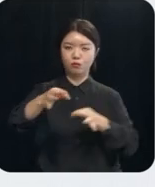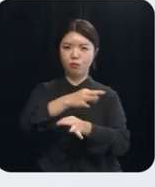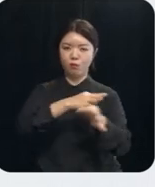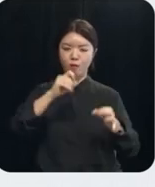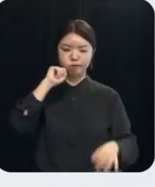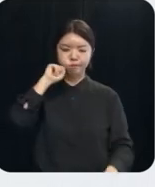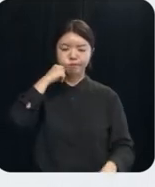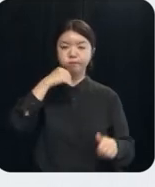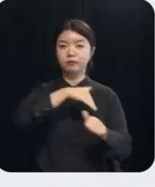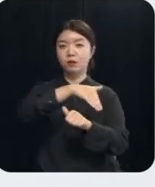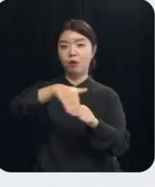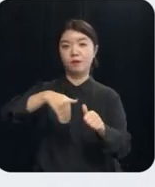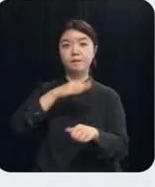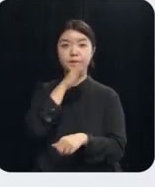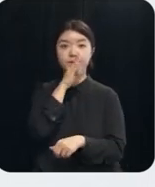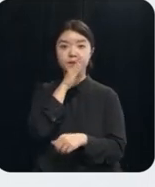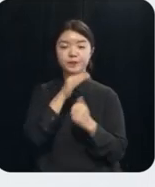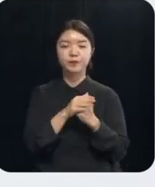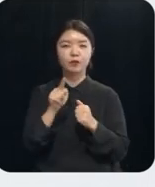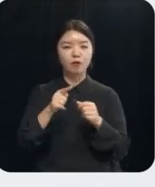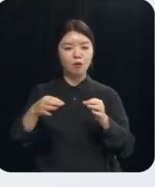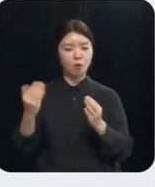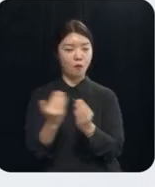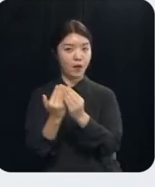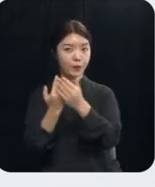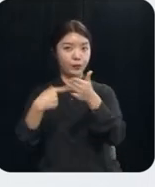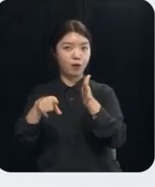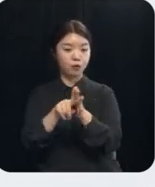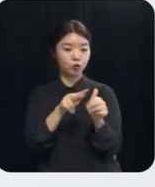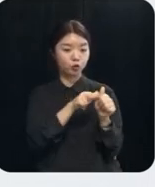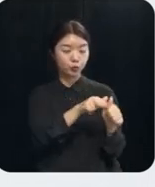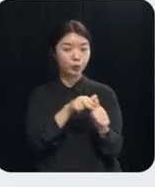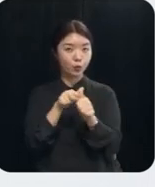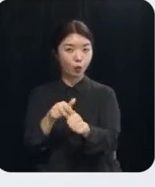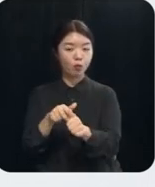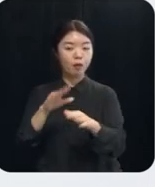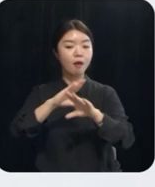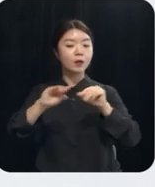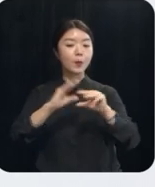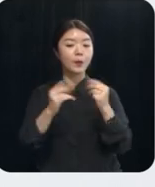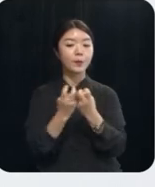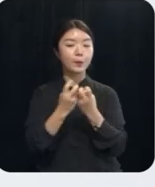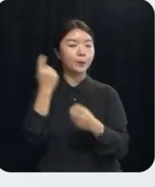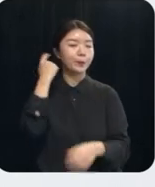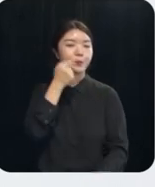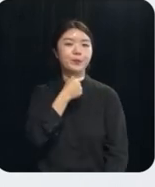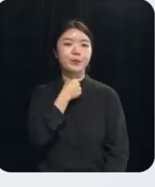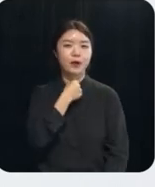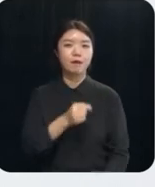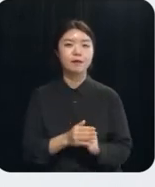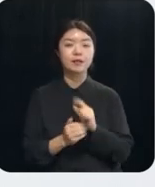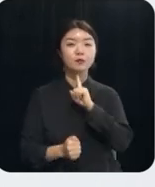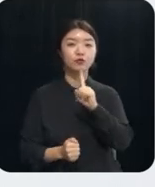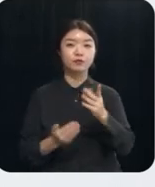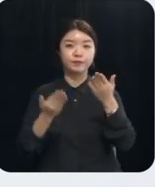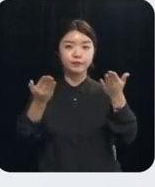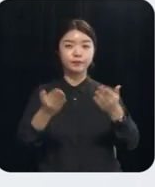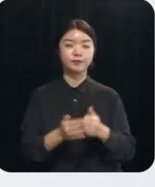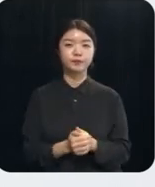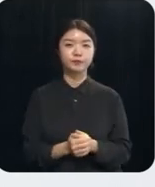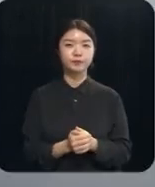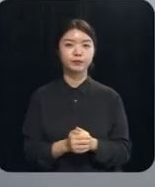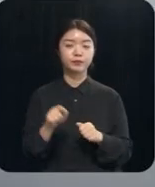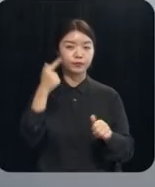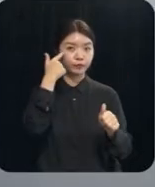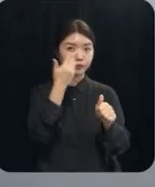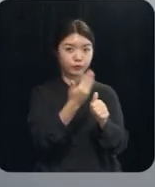어려운 상황이지 않습니까? 이 지역경제 활성화를 위해서 후보만의 해법을 듣고 싶은데요. 1분씩 드리도록 하겠습니다. 이